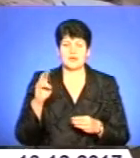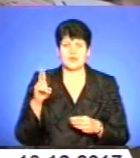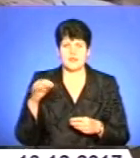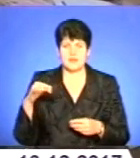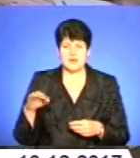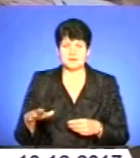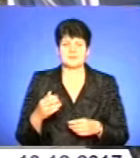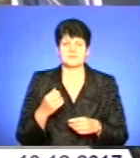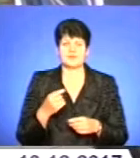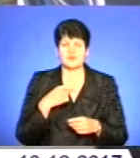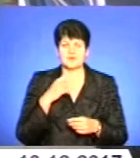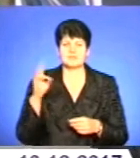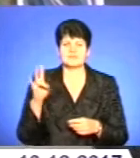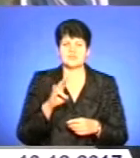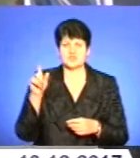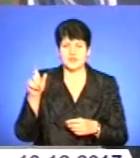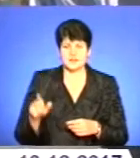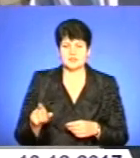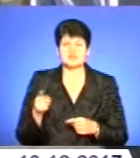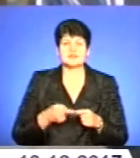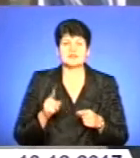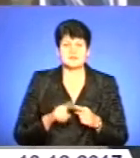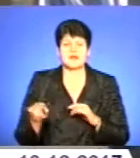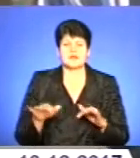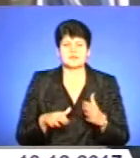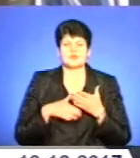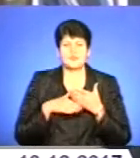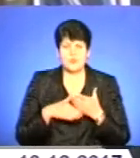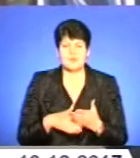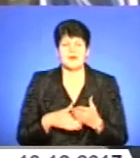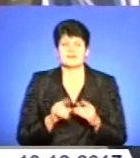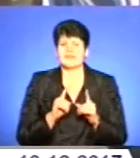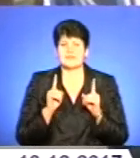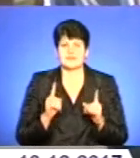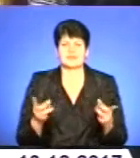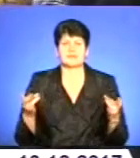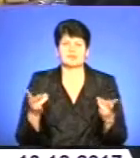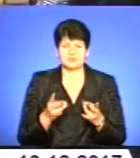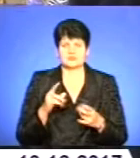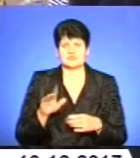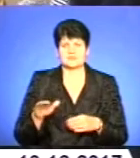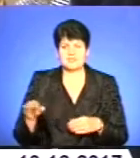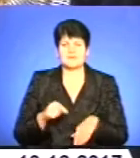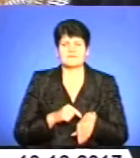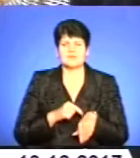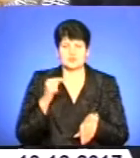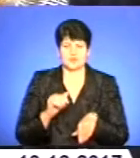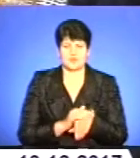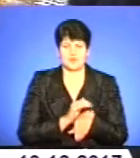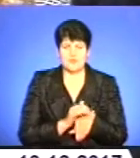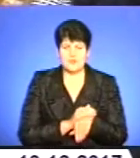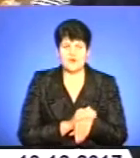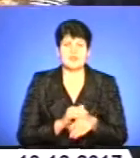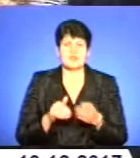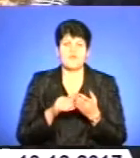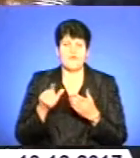Йосифата. Священик церкви отець Андрій каже, що ця акція допомагає не лише потребуючим дітям відчути ласку і доброту Святого Миколая, а й